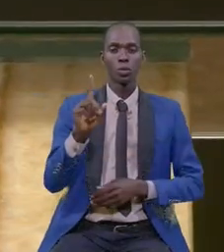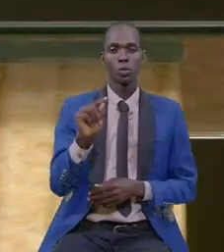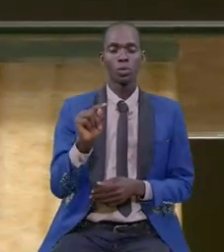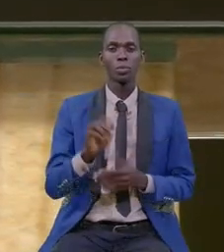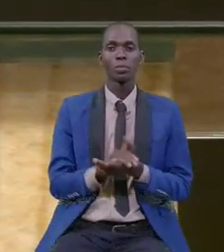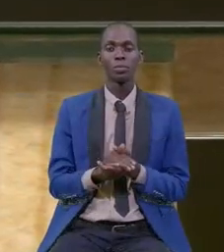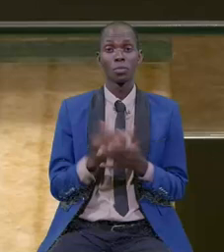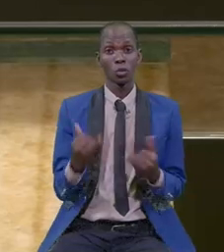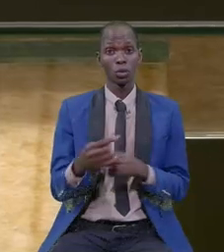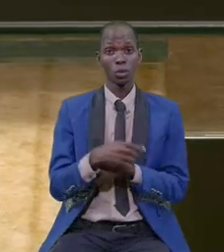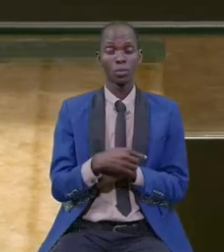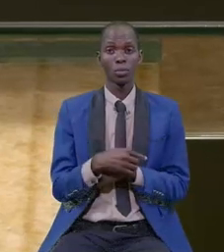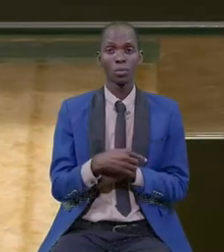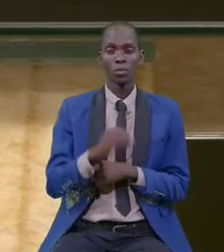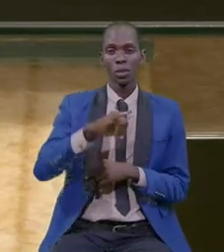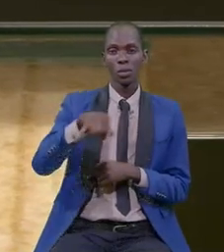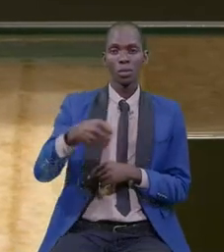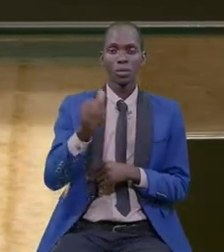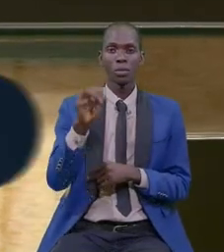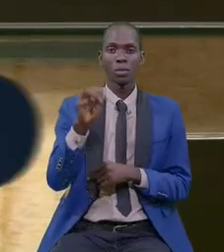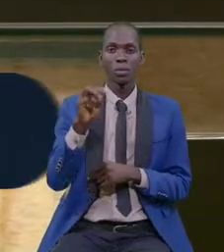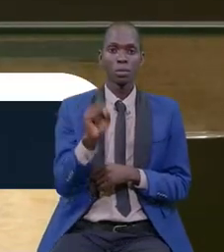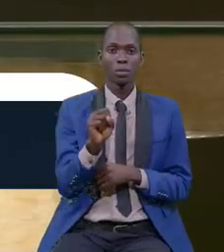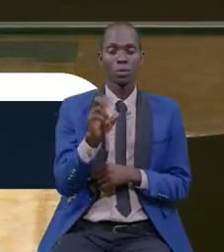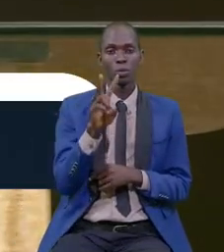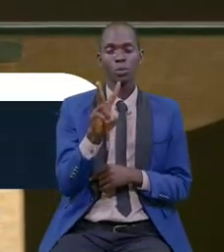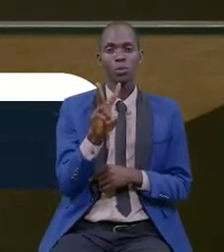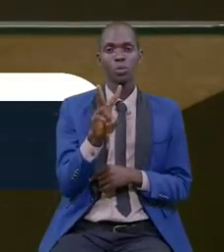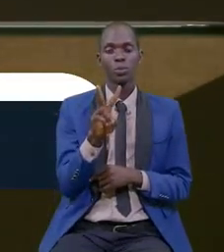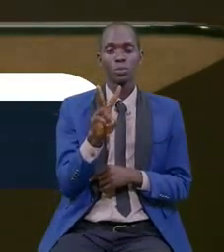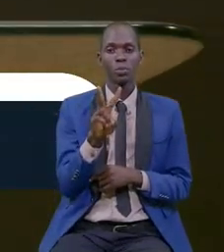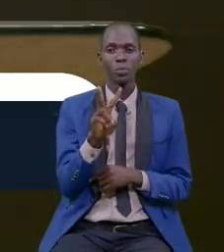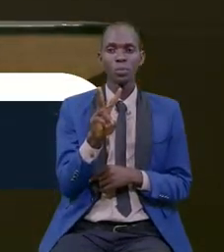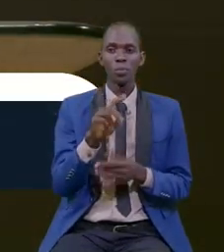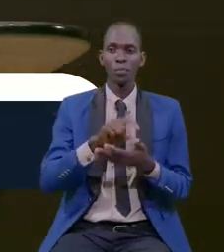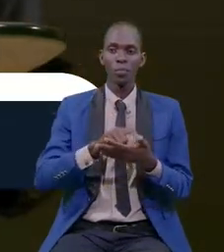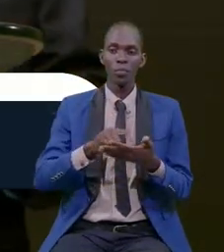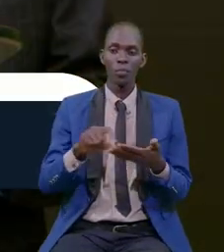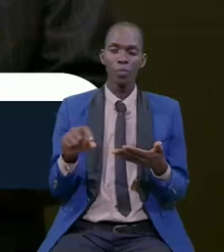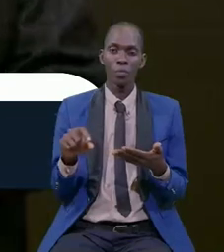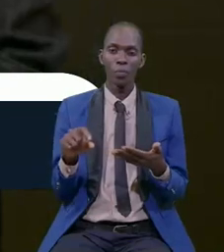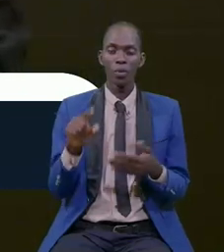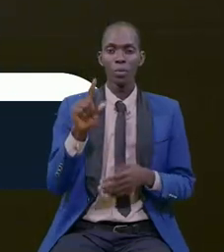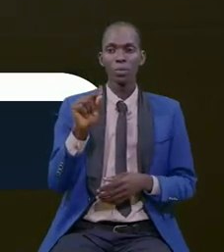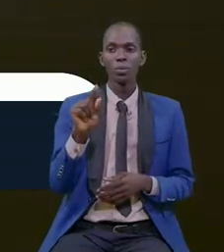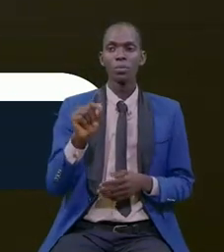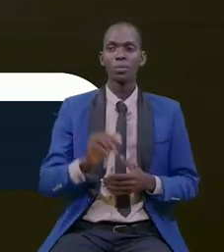le verset 20 Jacques chapitre 2 lisons le verset